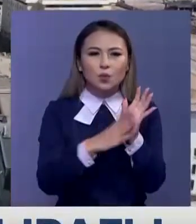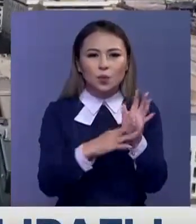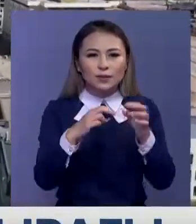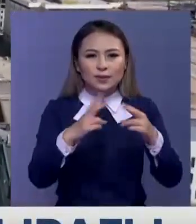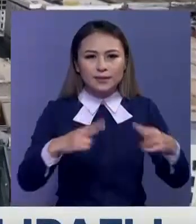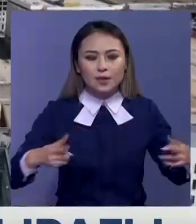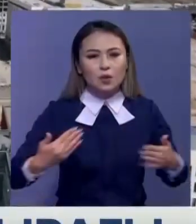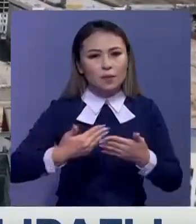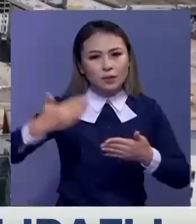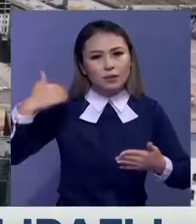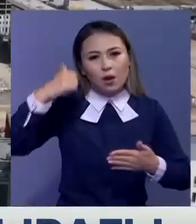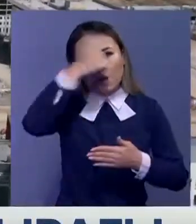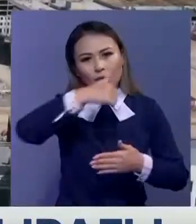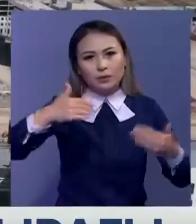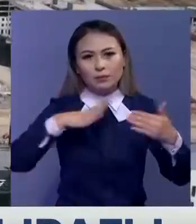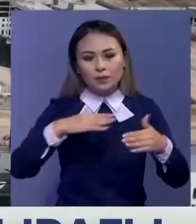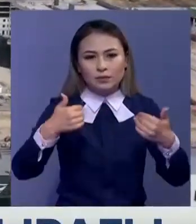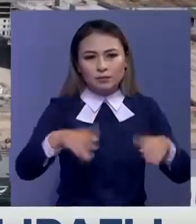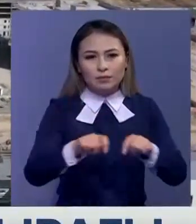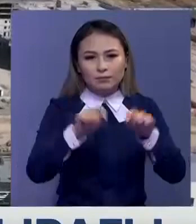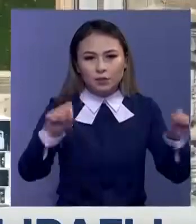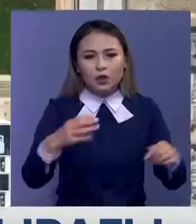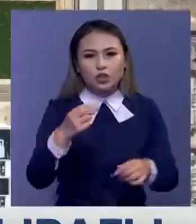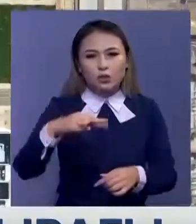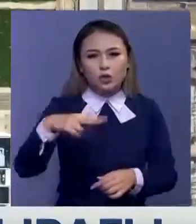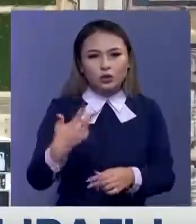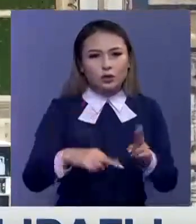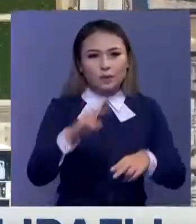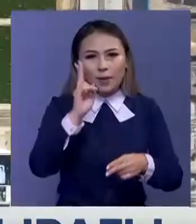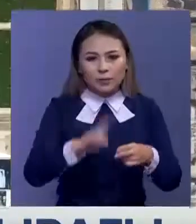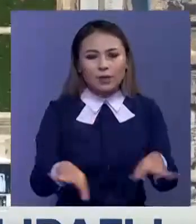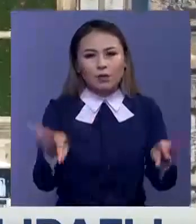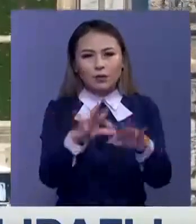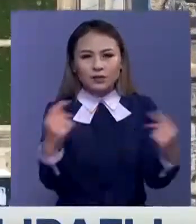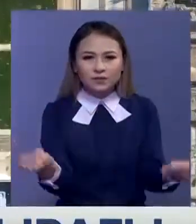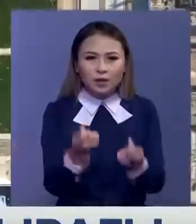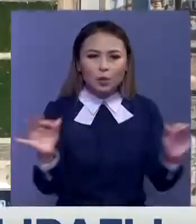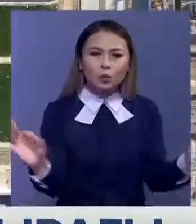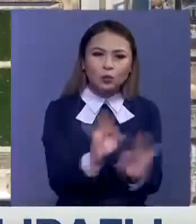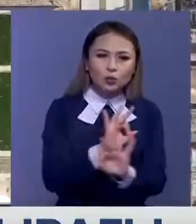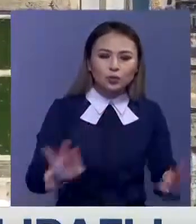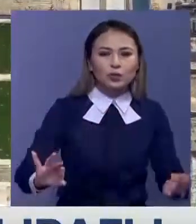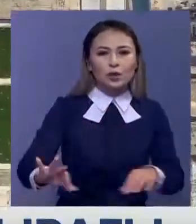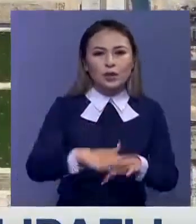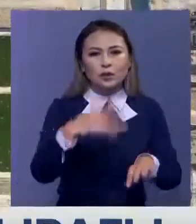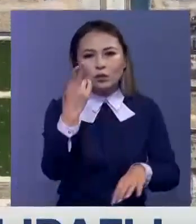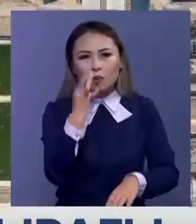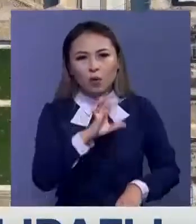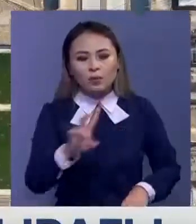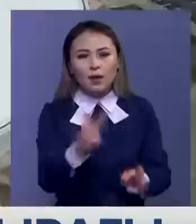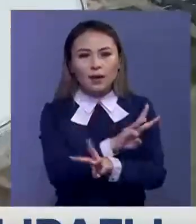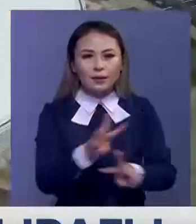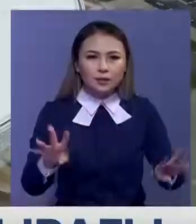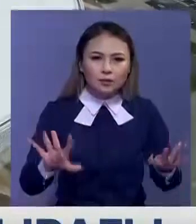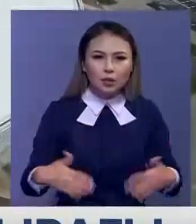нысанның біразы былтыр тапсырылды. Биыл тағы 23 салынып бітеді. Неке сарайы, музыка мектебі, халыққа қызмет көрсету орталығы, әкімдік